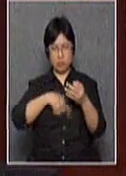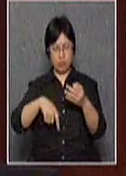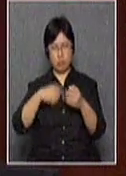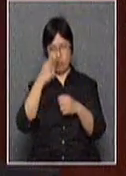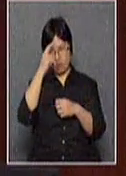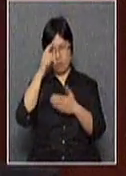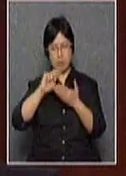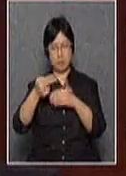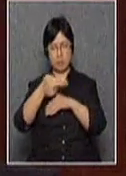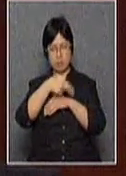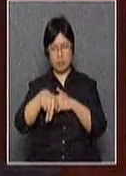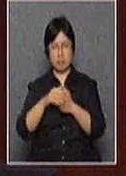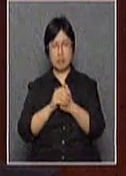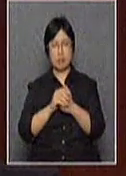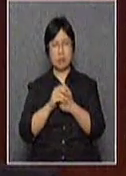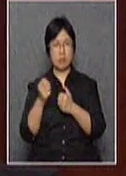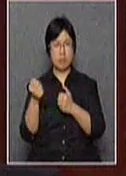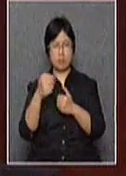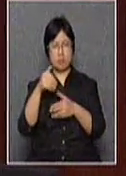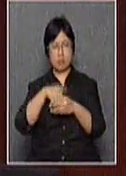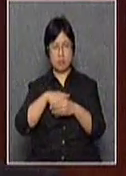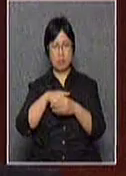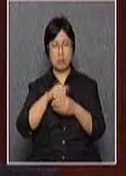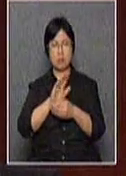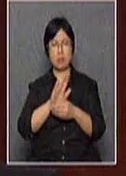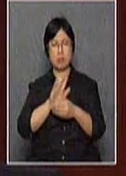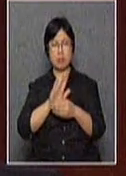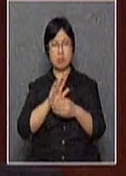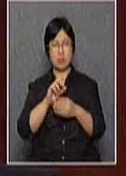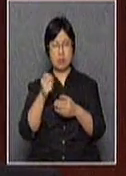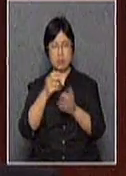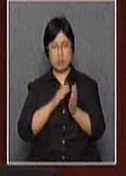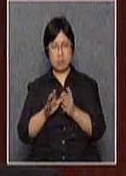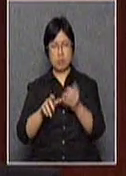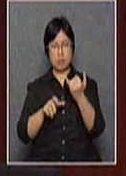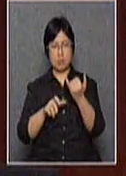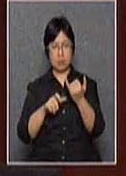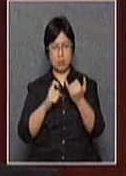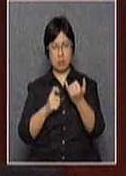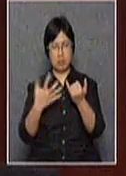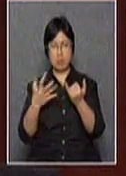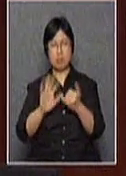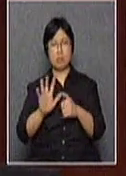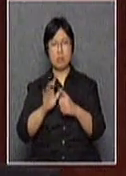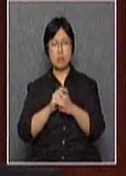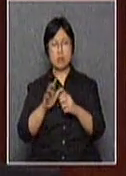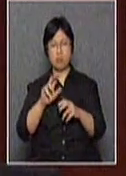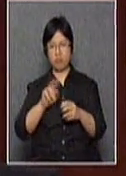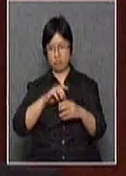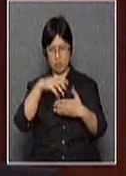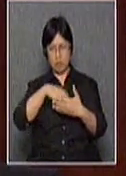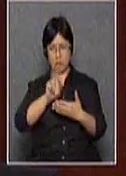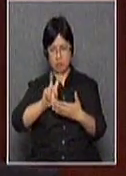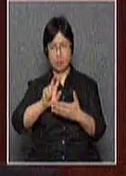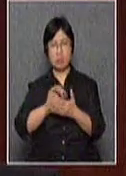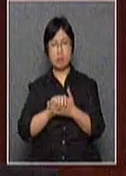修正案呢，我們就不需要再表決，不需要再處理第695項了，因為那個是完全一樣的。同